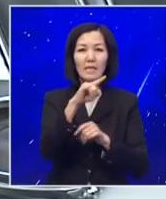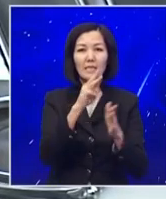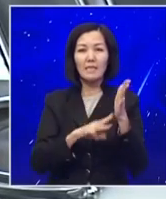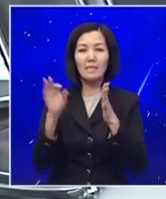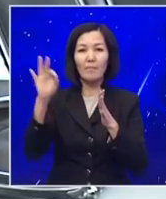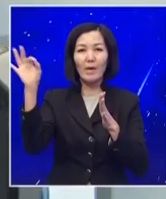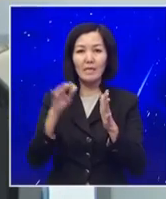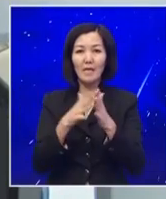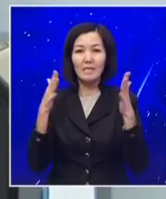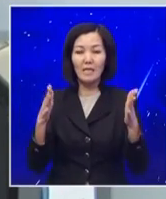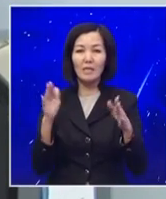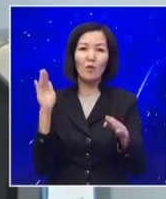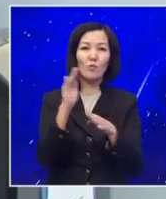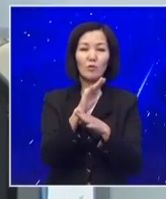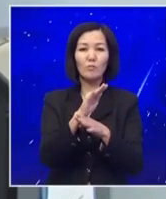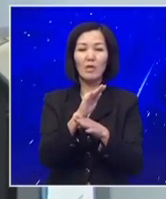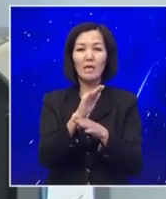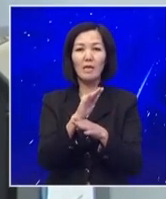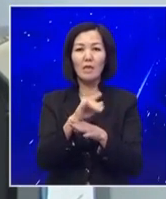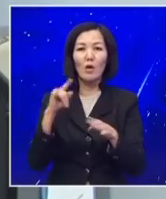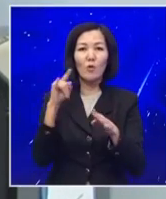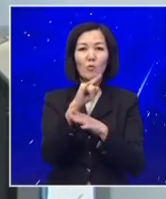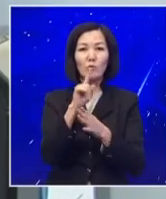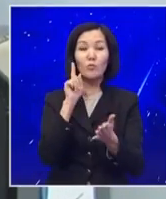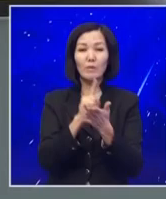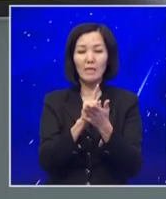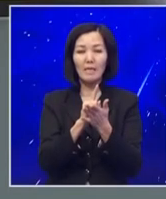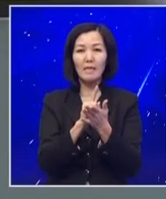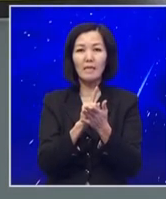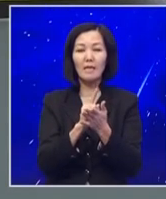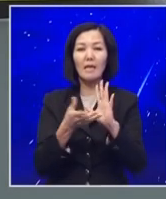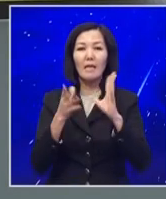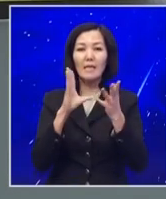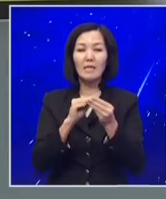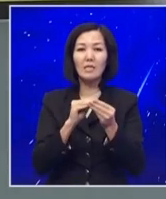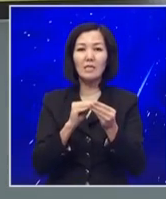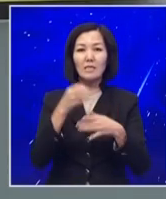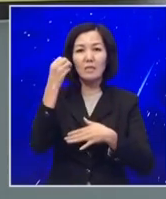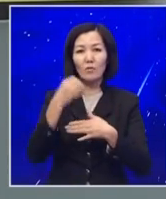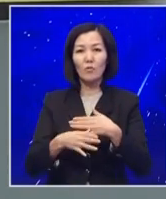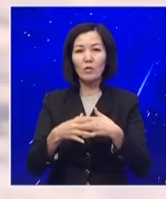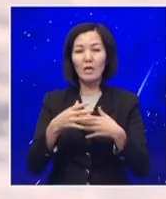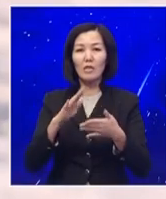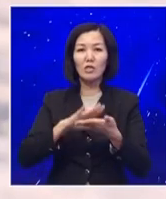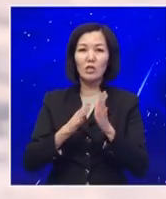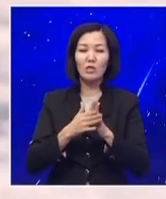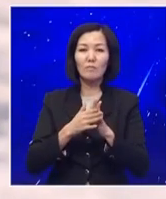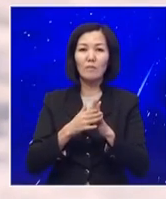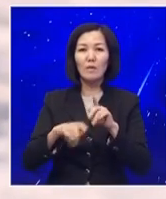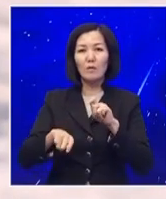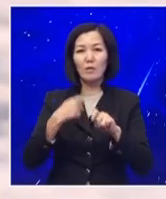80%-дан асқандықтан қосымша коммерциялық рейс қосу міндеттеліпті. Нәтижесінде ортақ шешім бұзылған. Сол